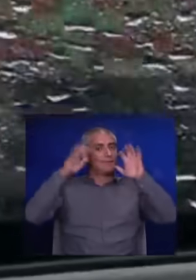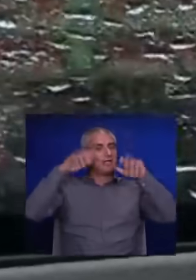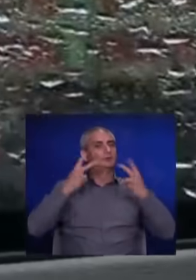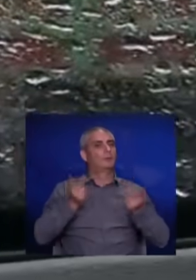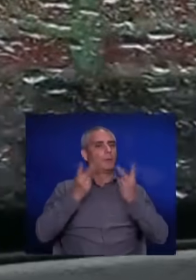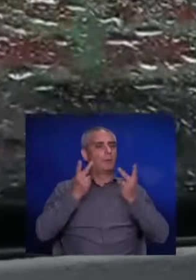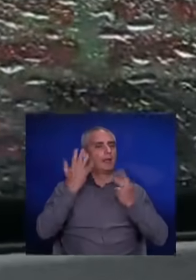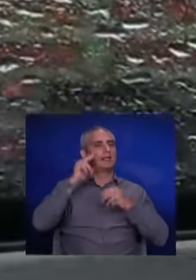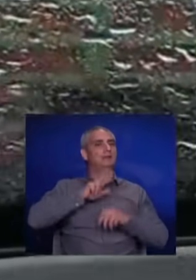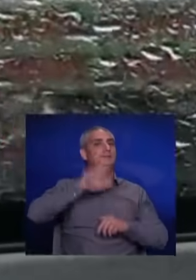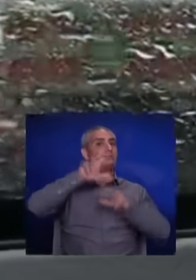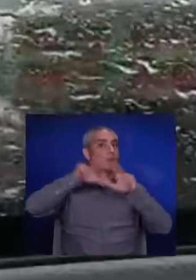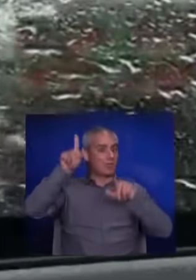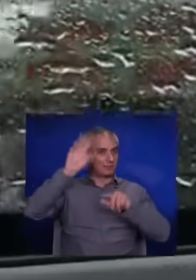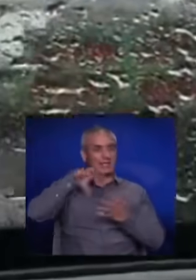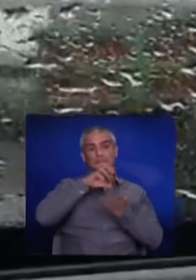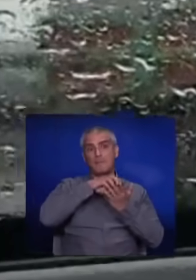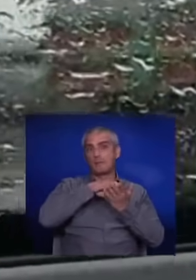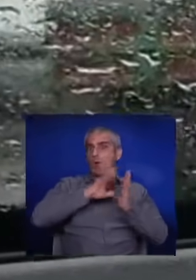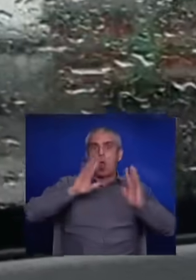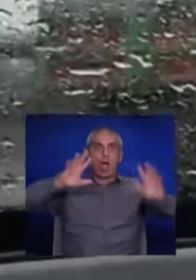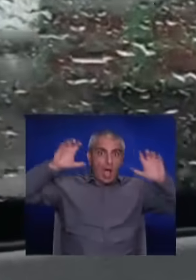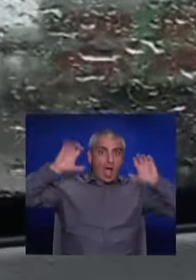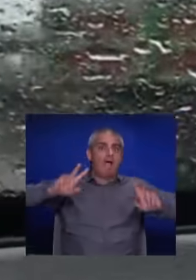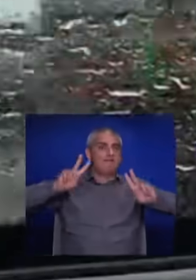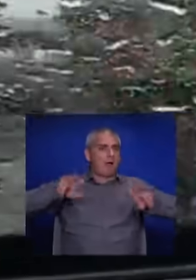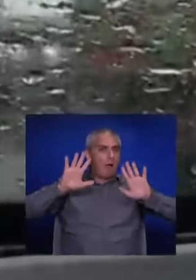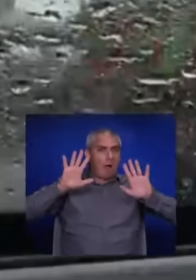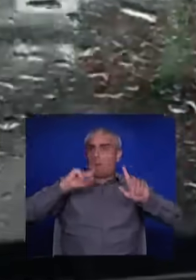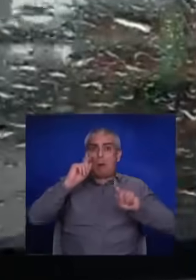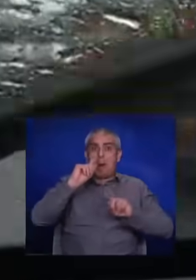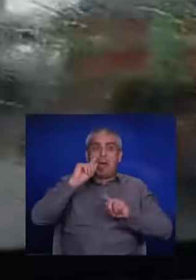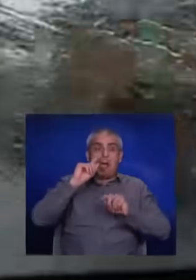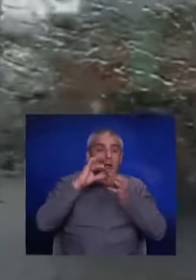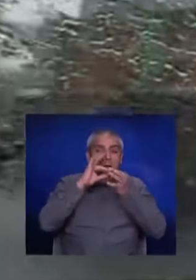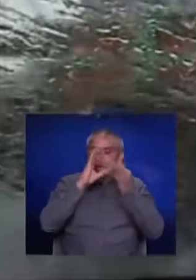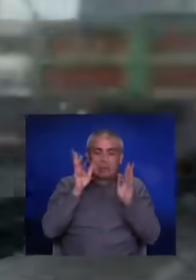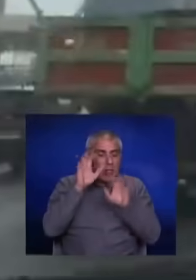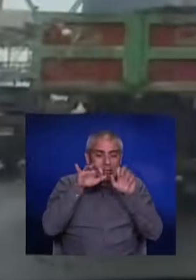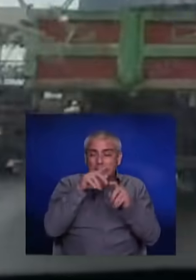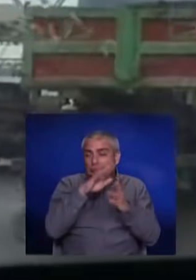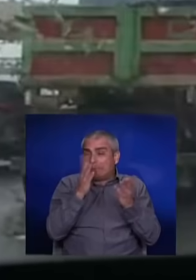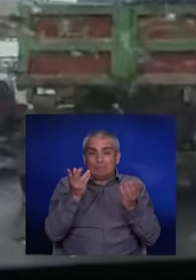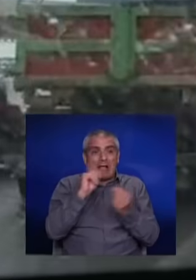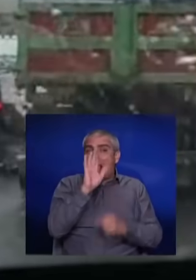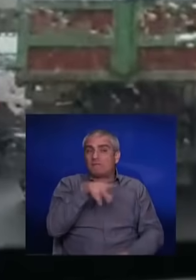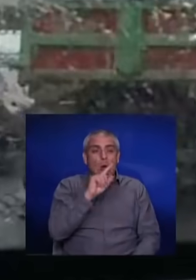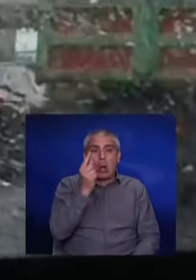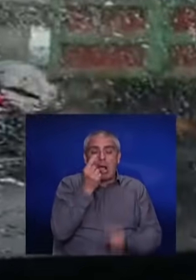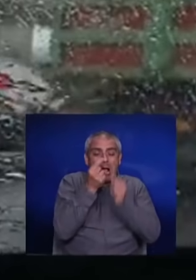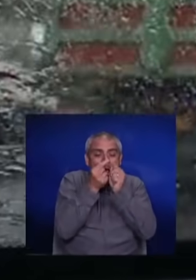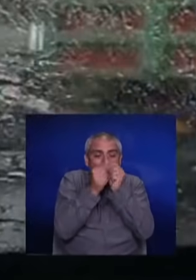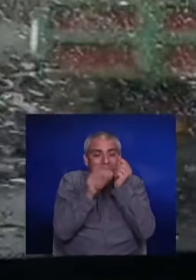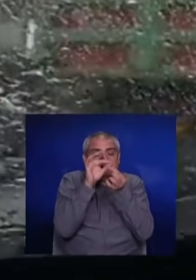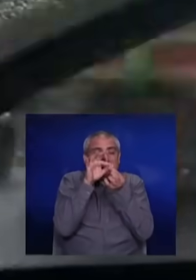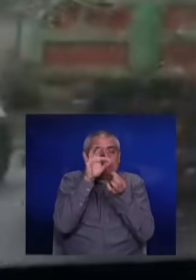שירד בצפון הארץ, גם במרכזה, לא משהו מאוד דרמטי, זה אפילו לא היה מדיד, כל הגשם הזה לא הגיע אפילו לחצי